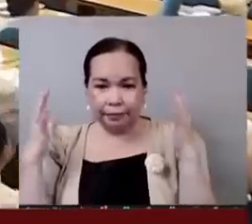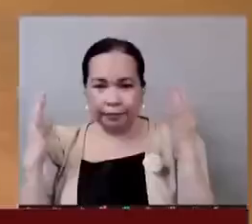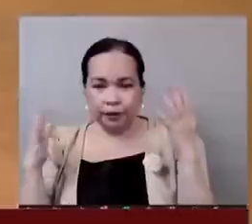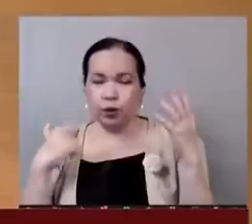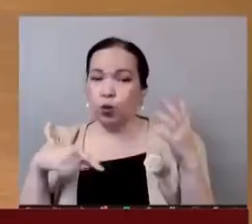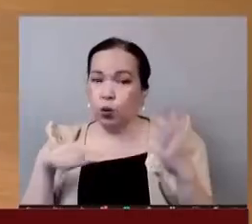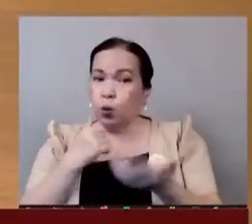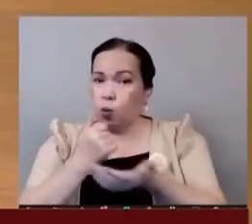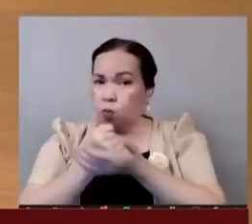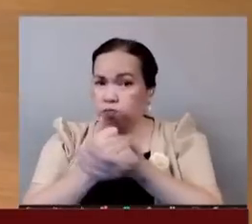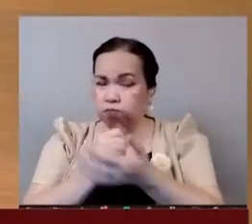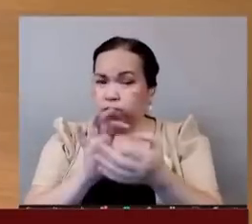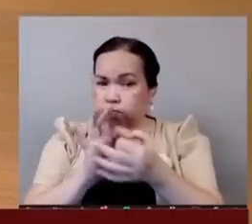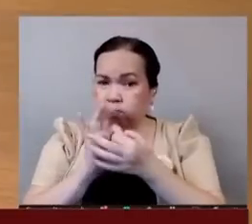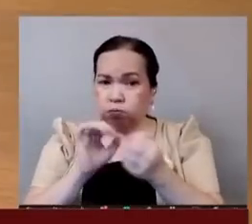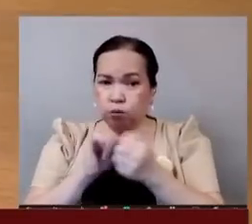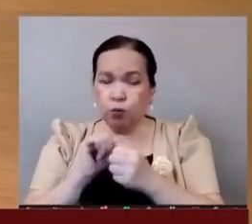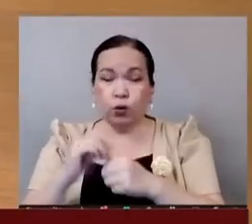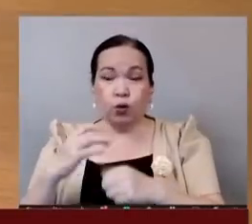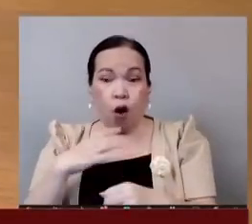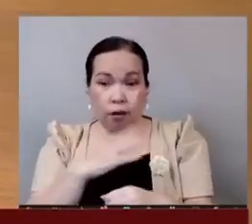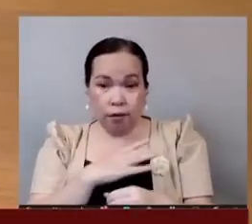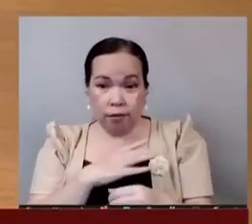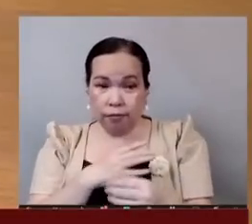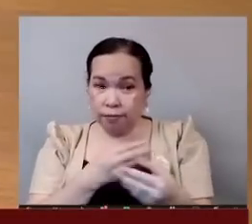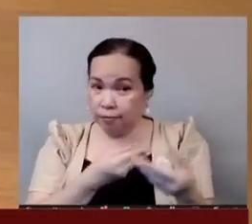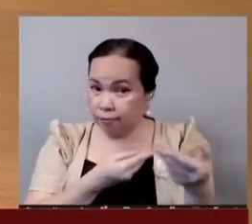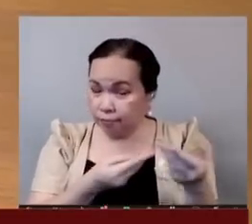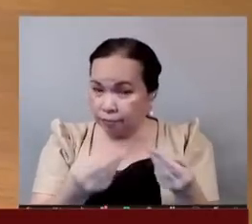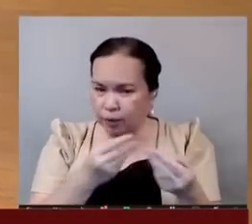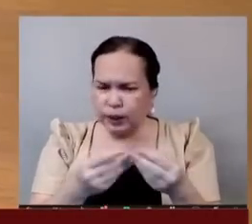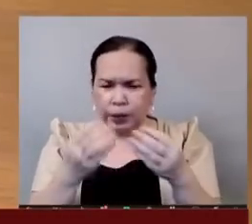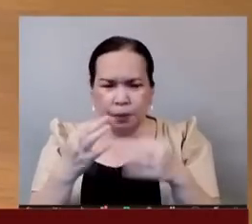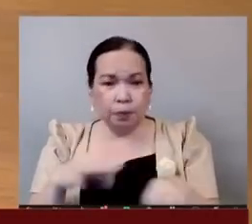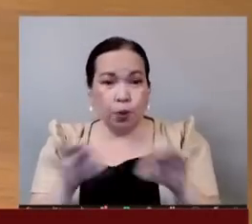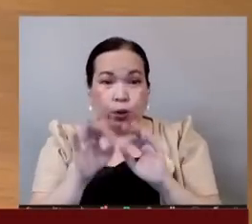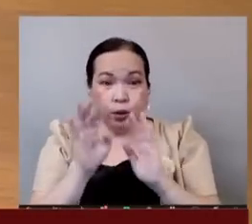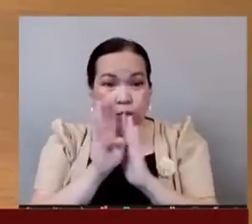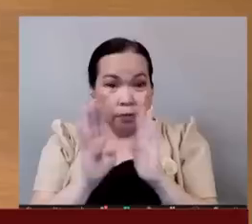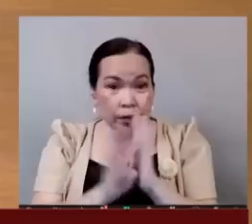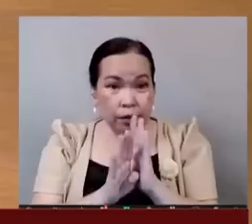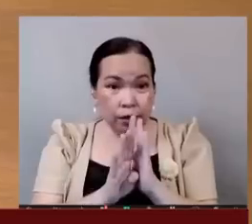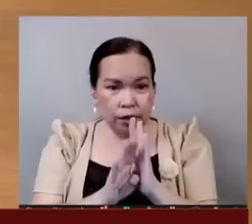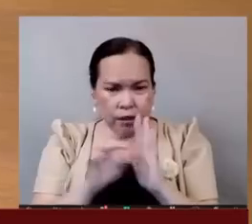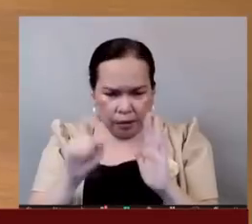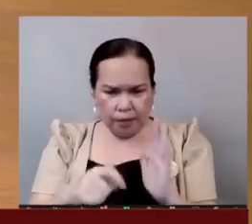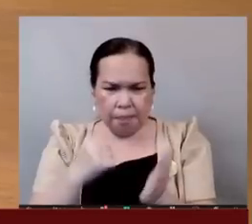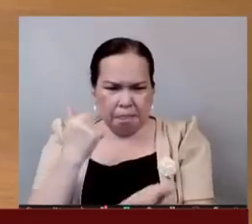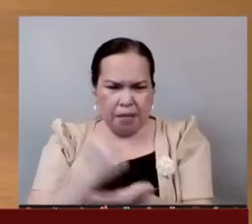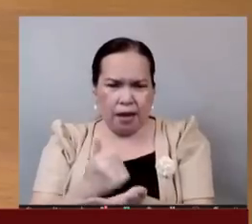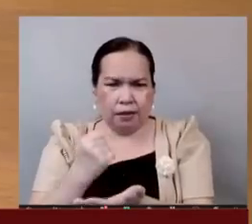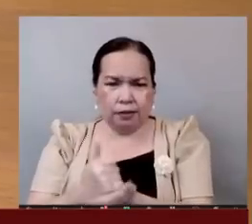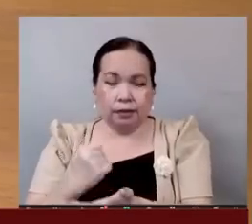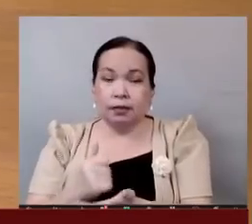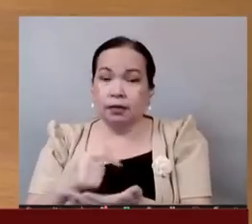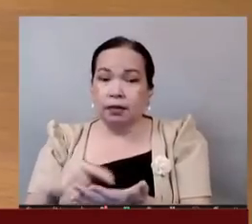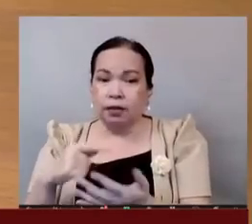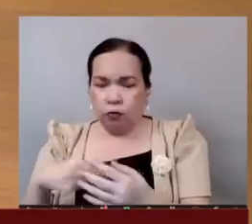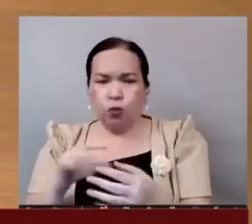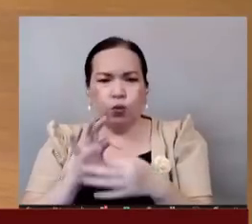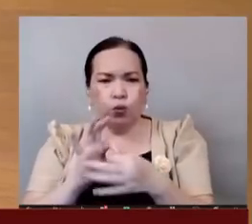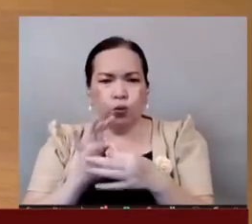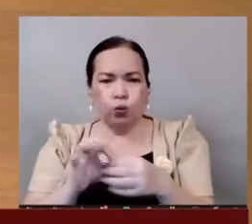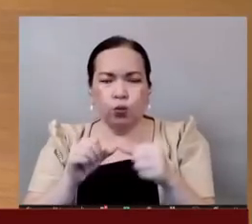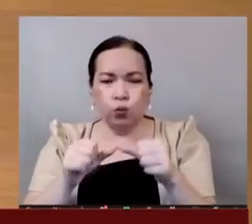Makikipagtulungan tayo ng mabuti sa Kongreso para sa mga mahalagang batas na kinakailangan para sa ating tuloy-tuloy na